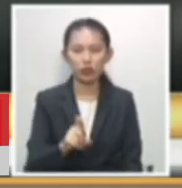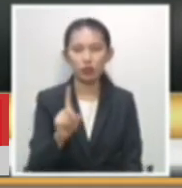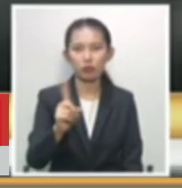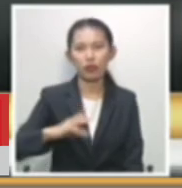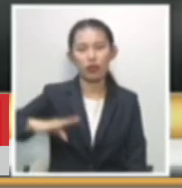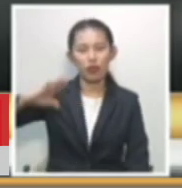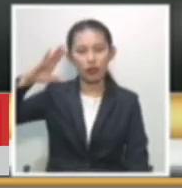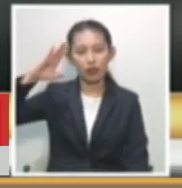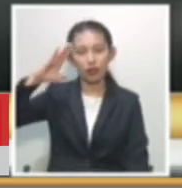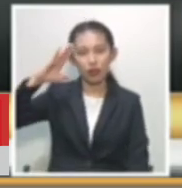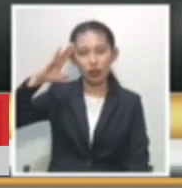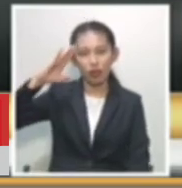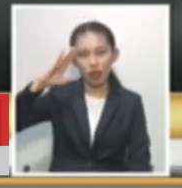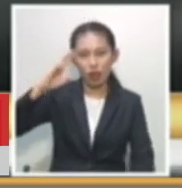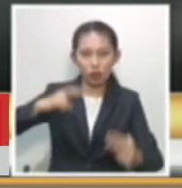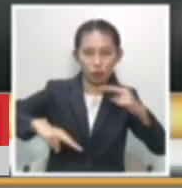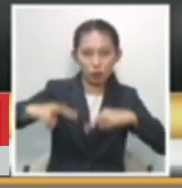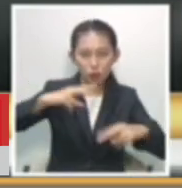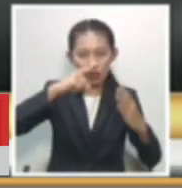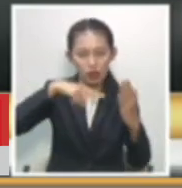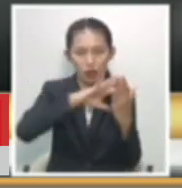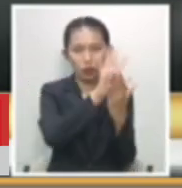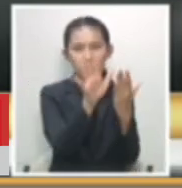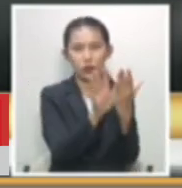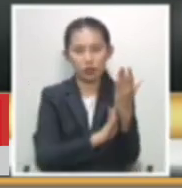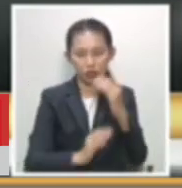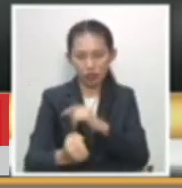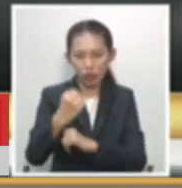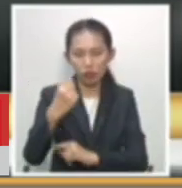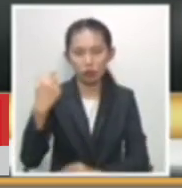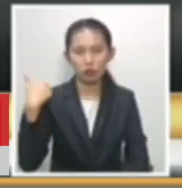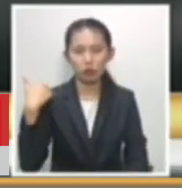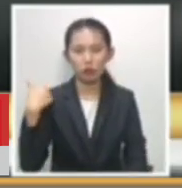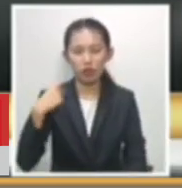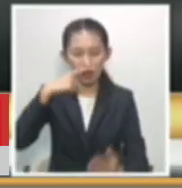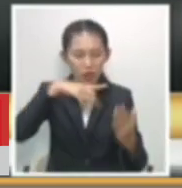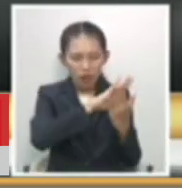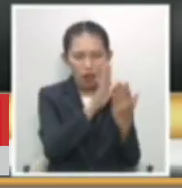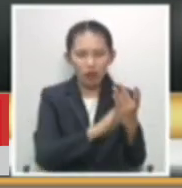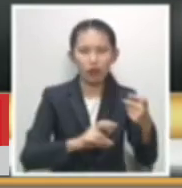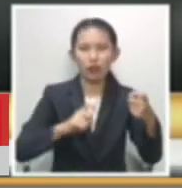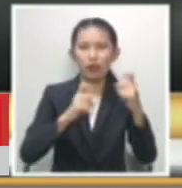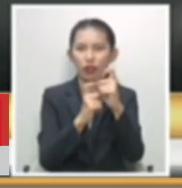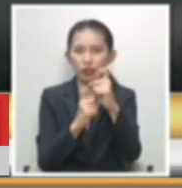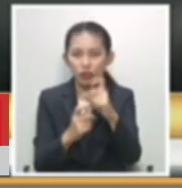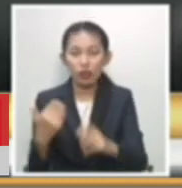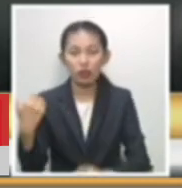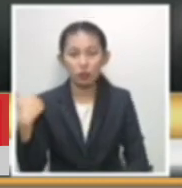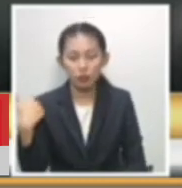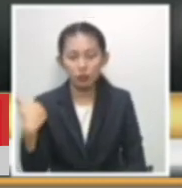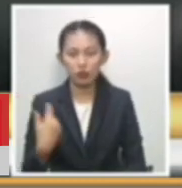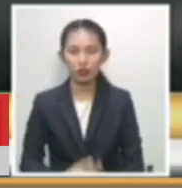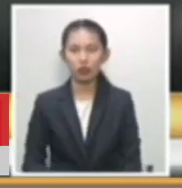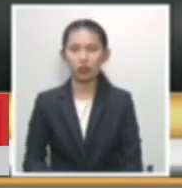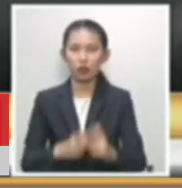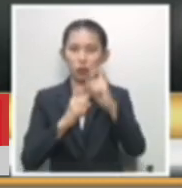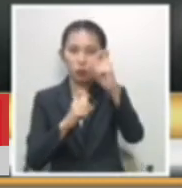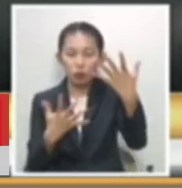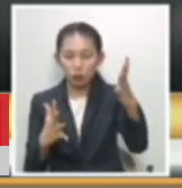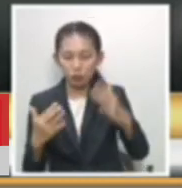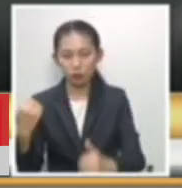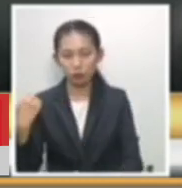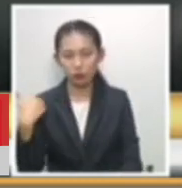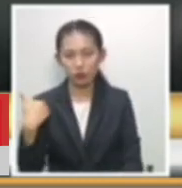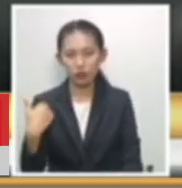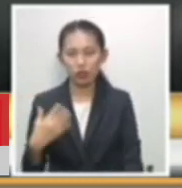ยังครองเมืองอยู่หรือเปล่าไทยแลนด์ยังอันตรายอยู่ไหมยังปลอดภัยอยู่หรือเปล่าอุบั